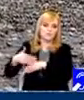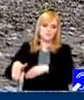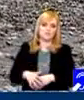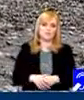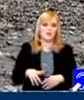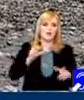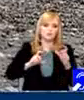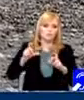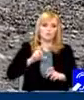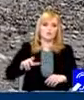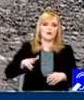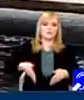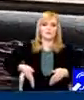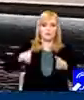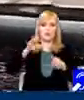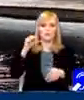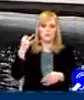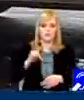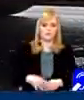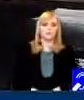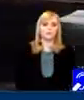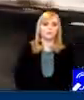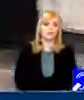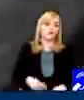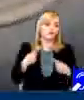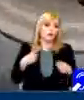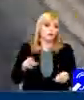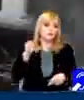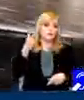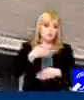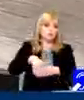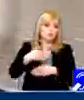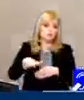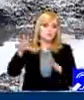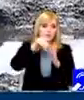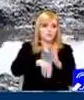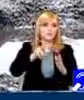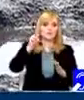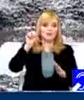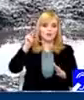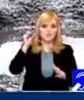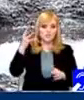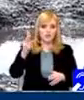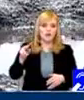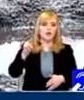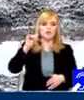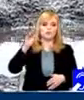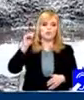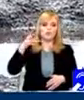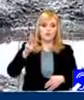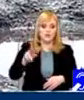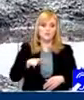străzilor Studenților și calea Orheilor din sectorul Rășcani. Pe alte 12 străzi, printre care Dacia, Ciuflea, Alba Iulia și